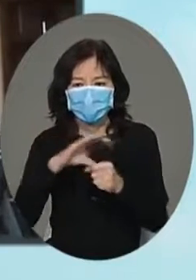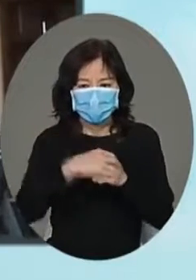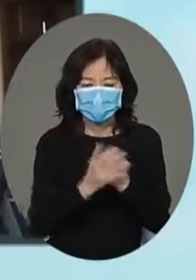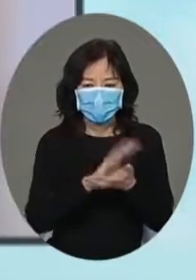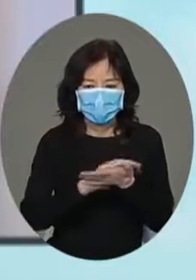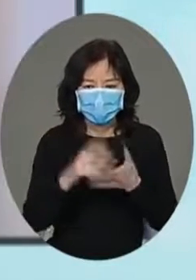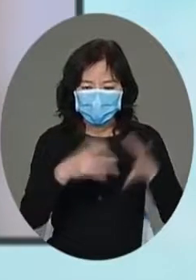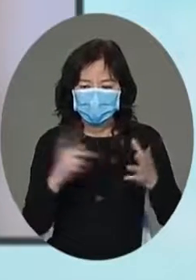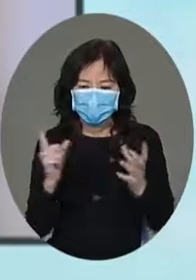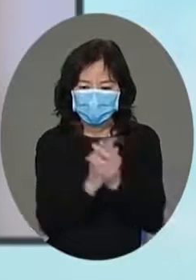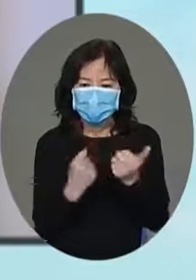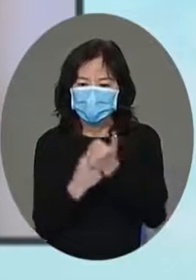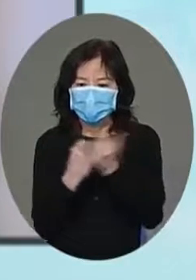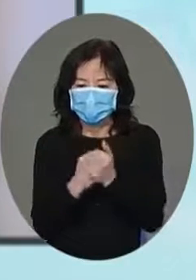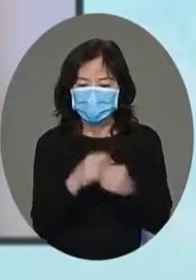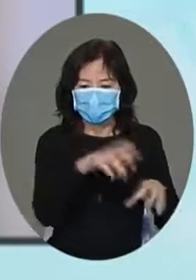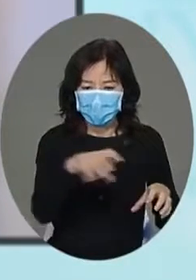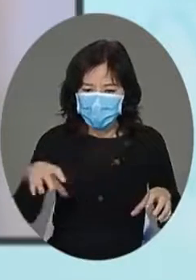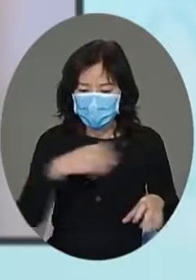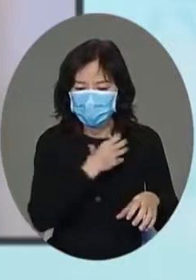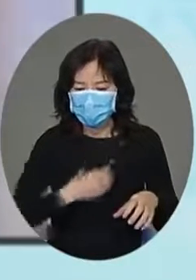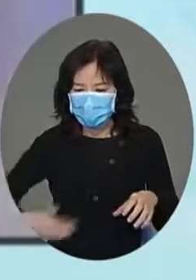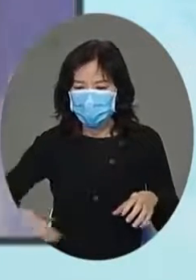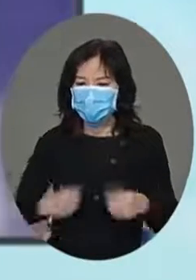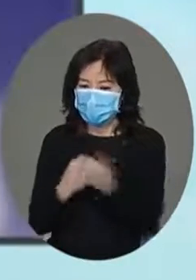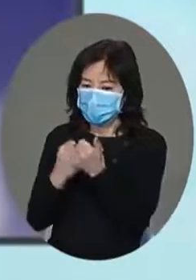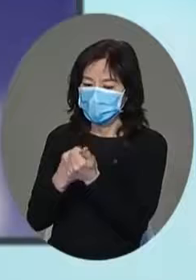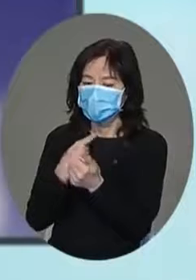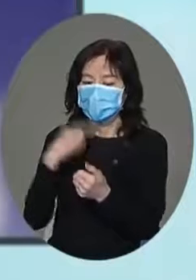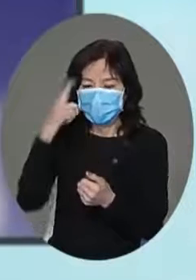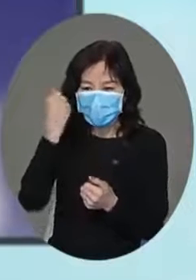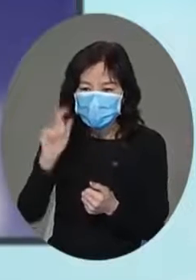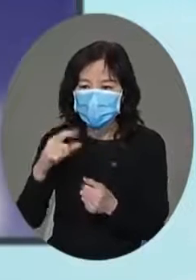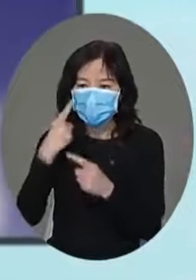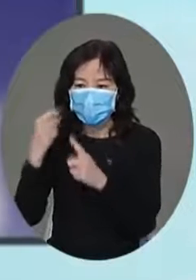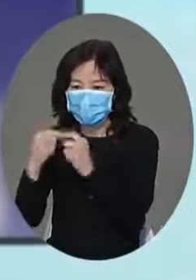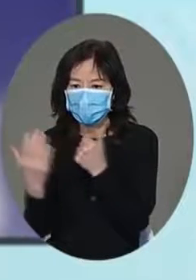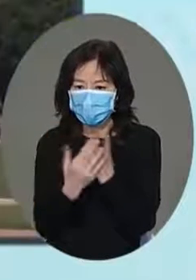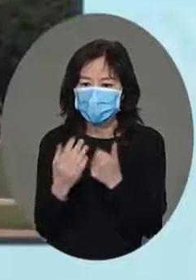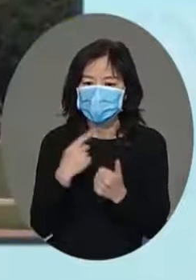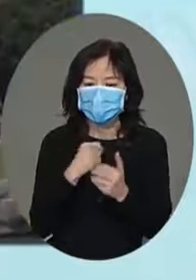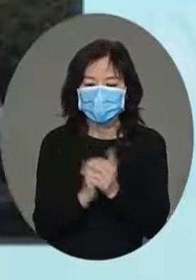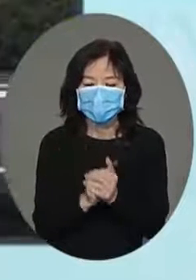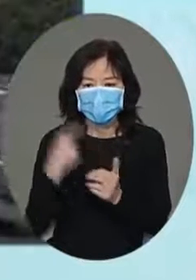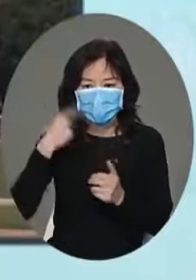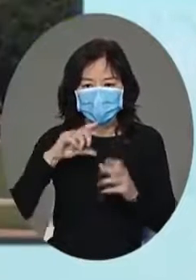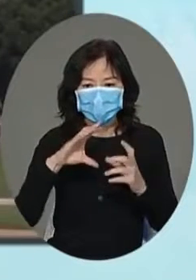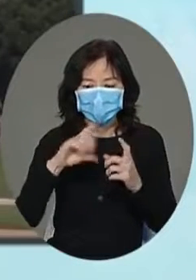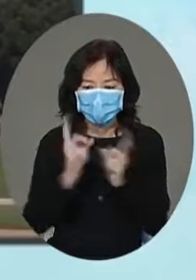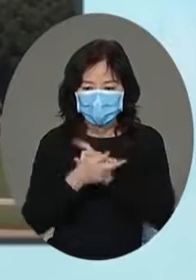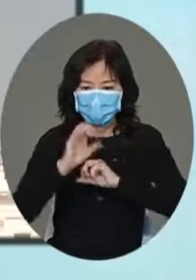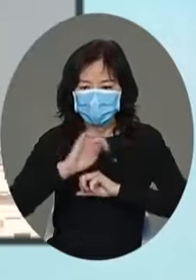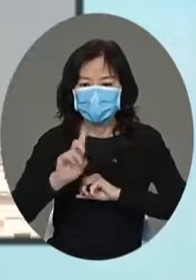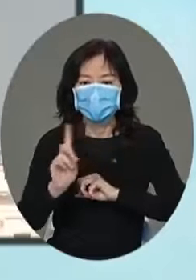会。過百名跨黨派國會議員亦都聲援，話希望讓台灣幫忙。美國國務院發言人表